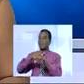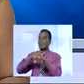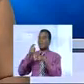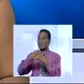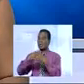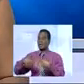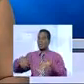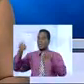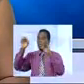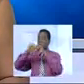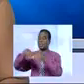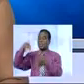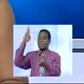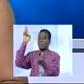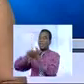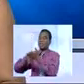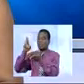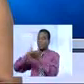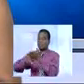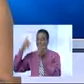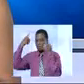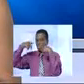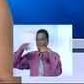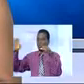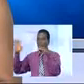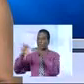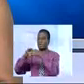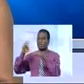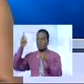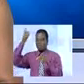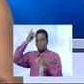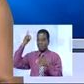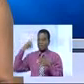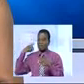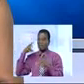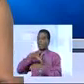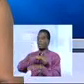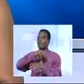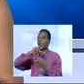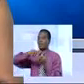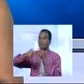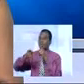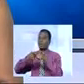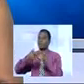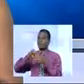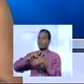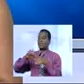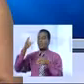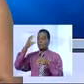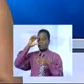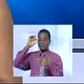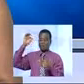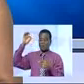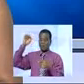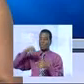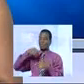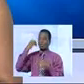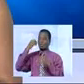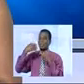de convention de partenariat. Les députés de Côte d'Ivoire et leurs homologues du Royaume du Cambodge